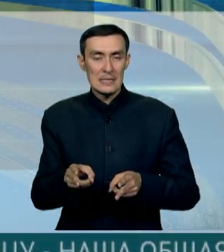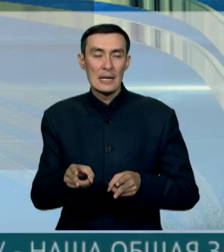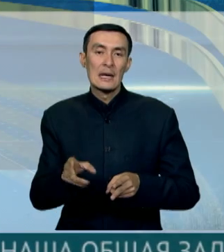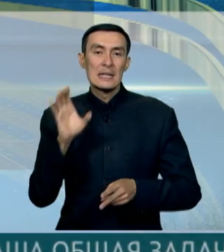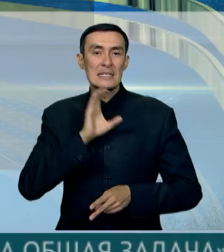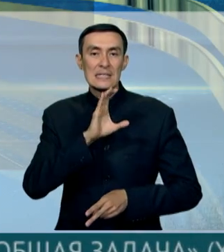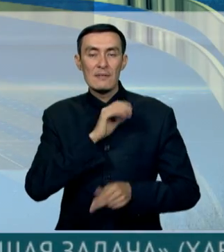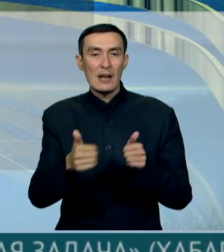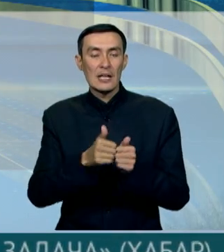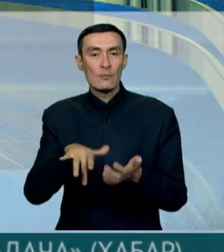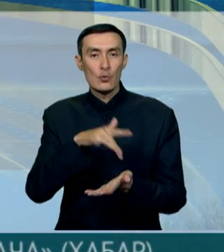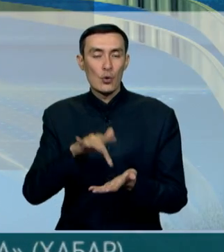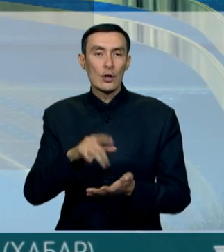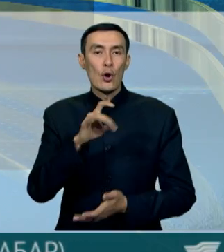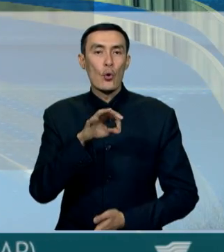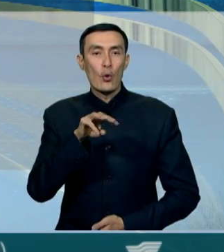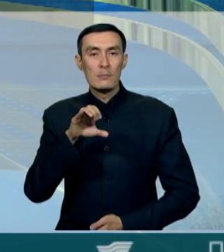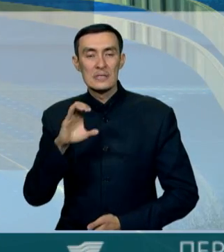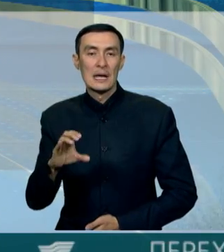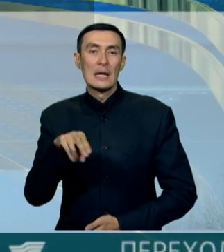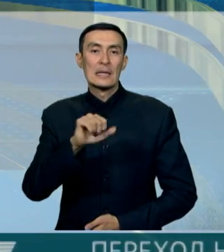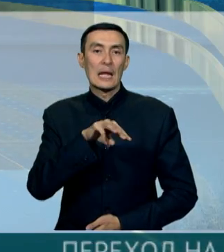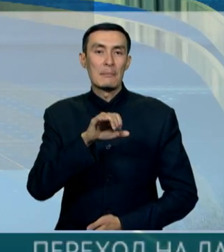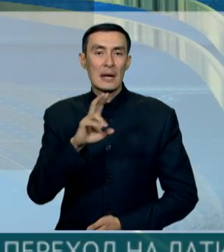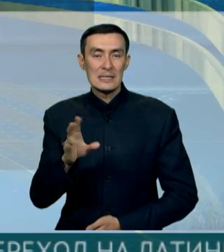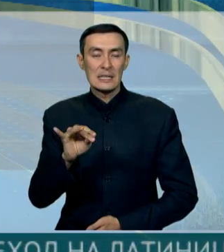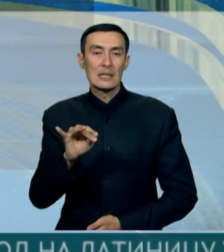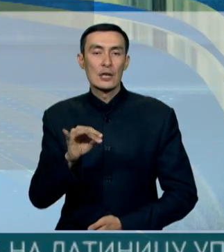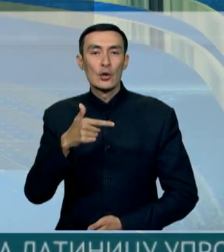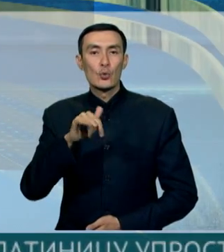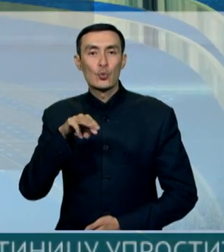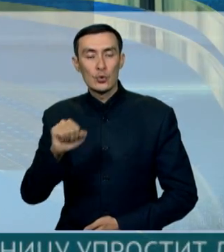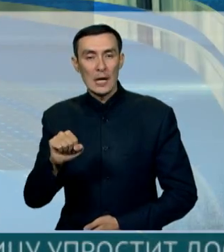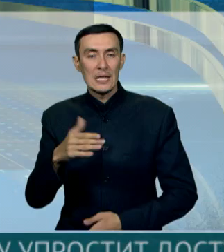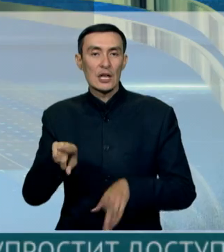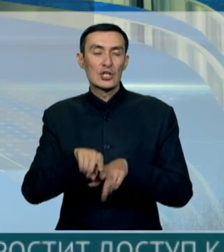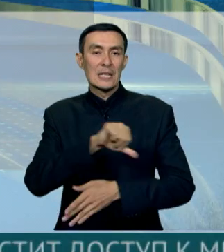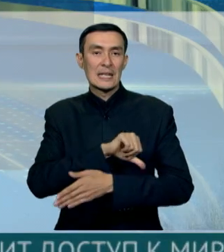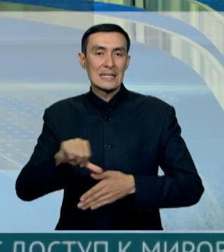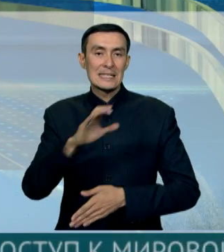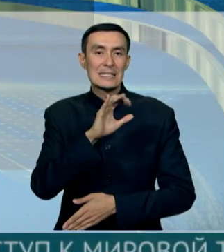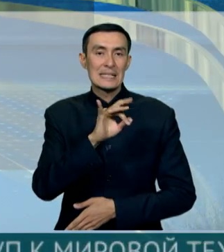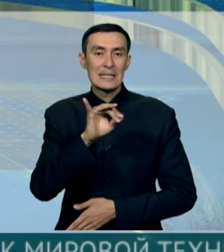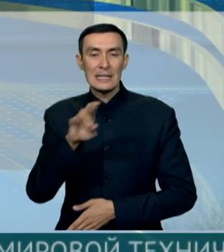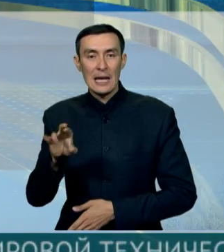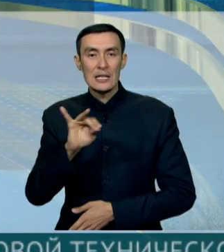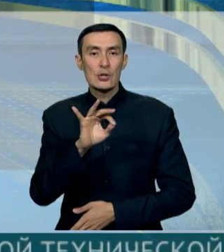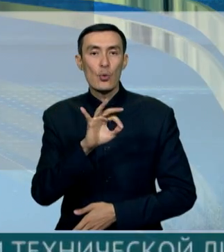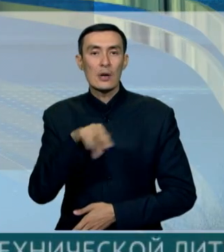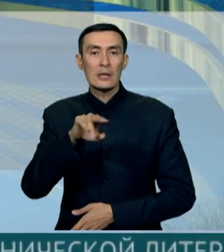города Хомс, в пригороде Дамаска, в районе Восточной Гута, а также на границе Сирии и